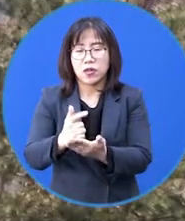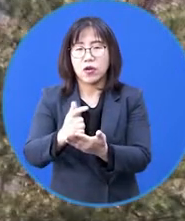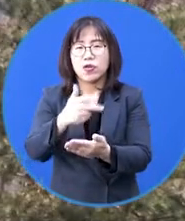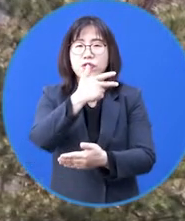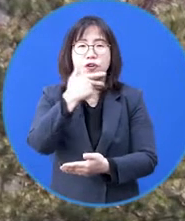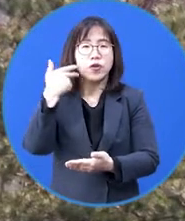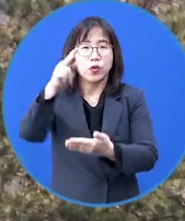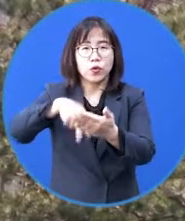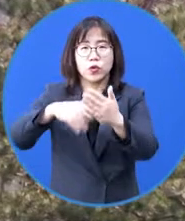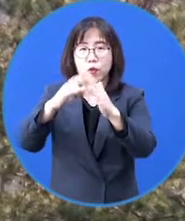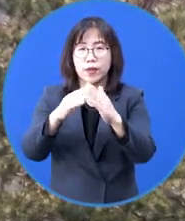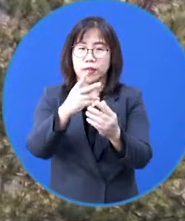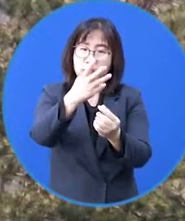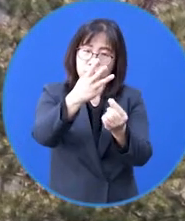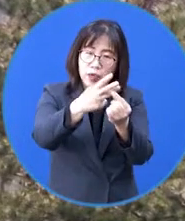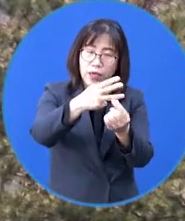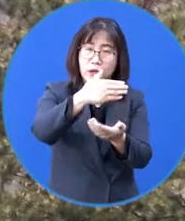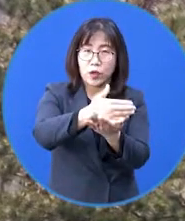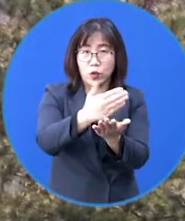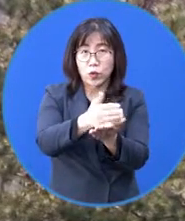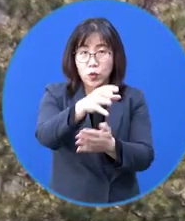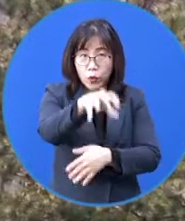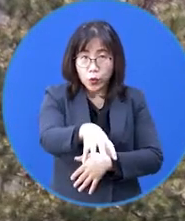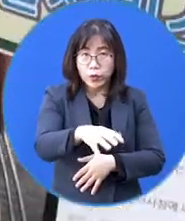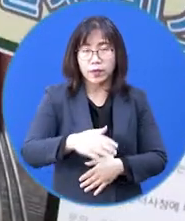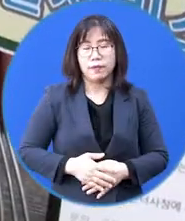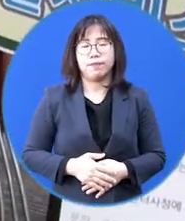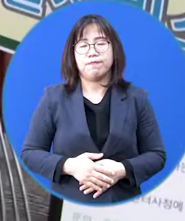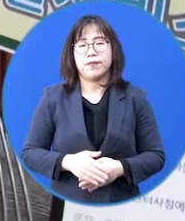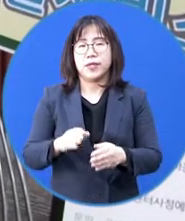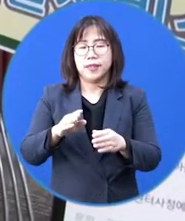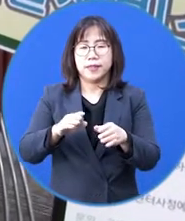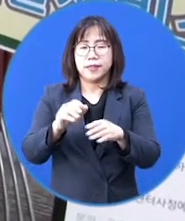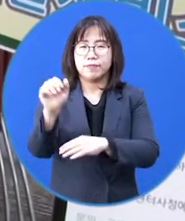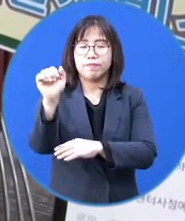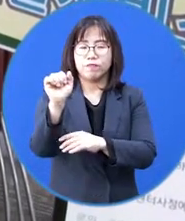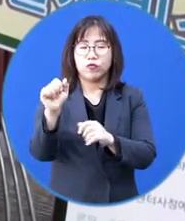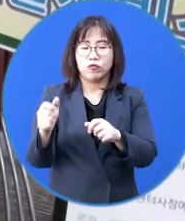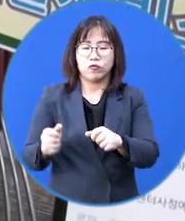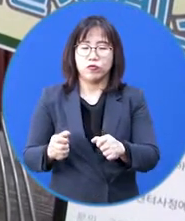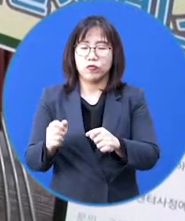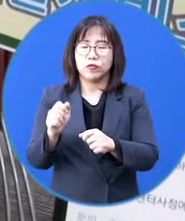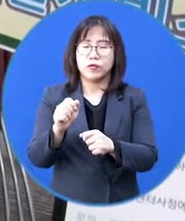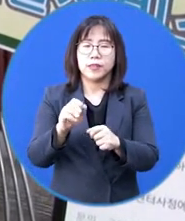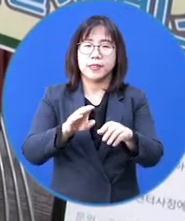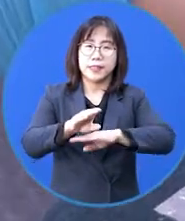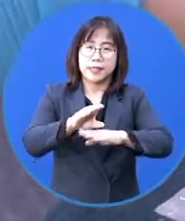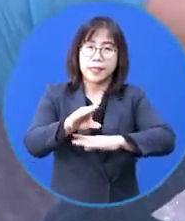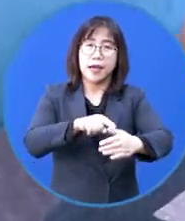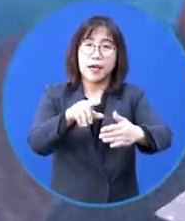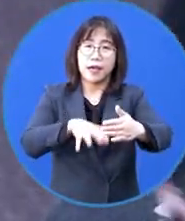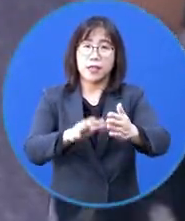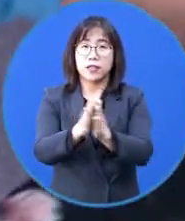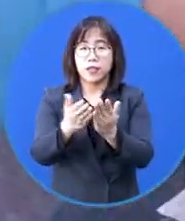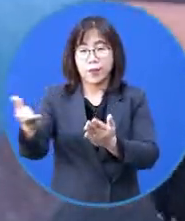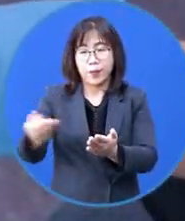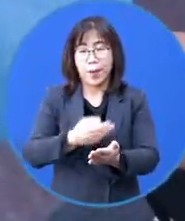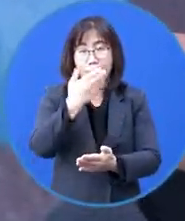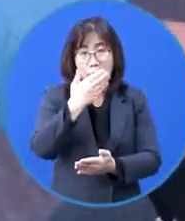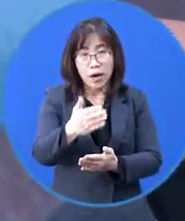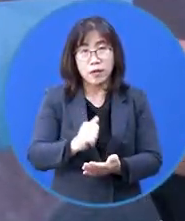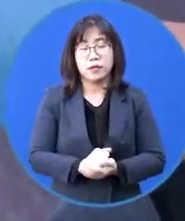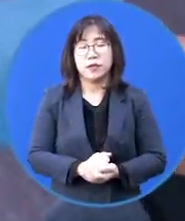도서관 3곳으로 주차장에서 신청 도서를 받아볼 수 있습니다. 도서관을 방문할 때는 마스크를 착용해야